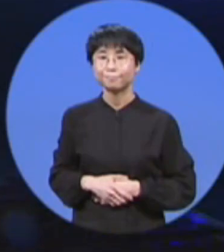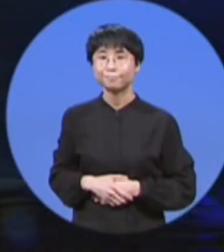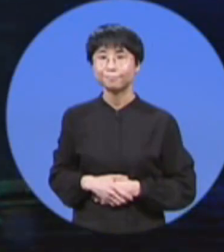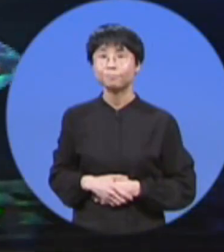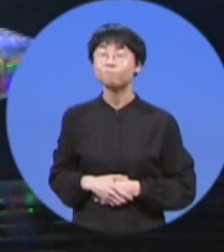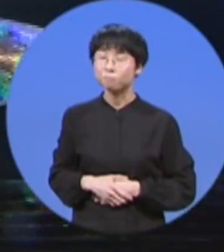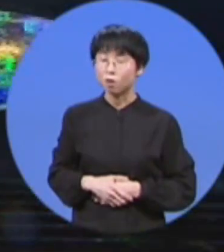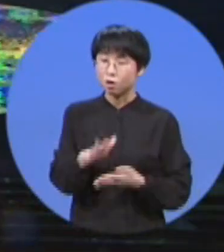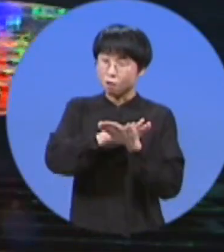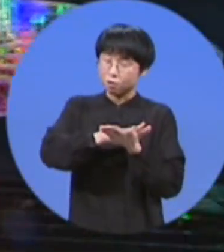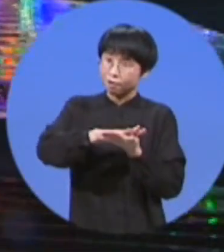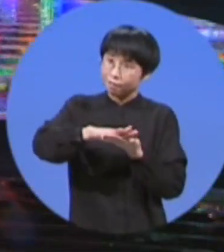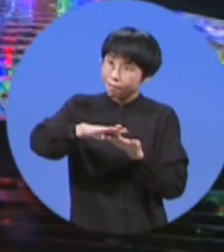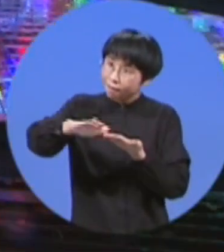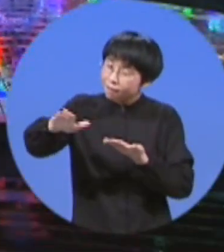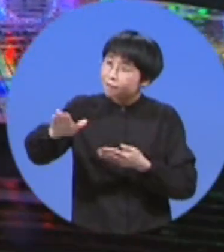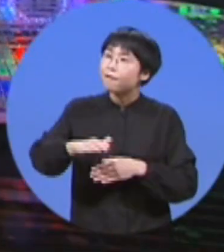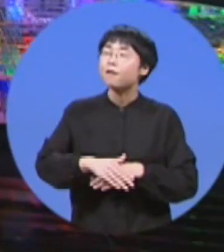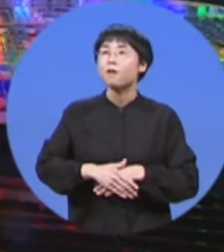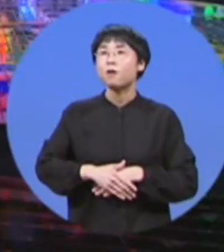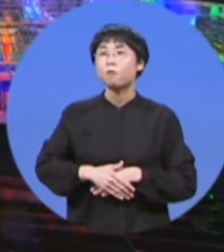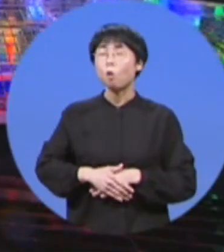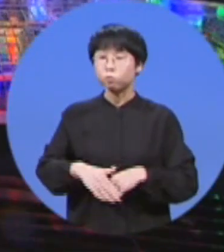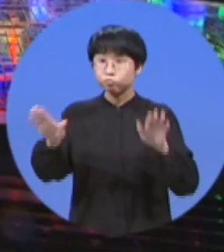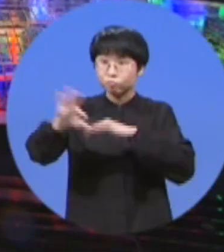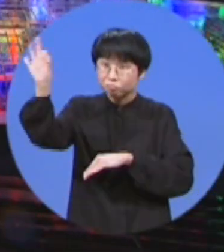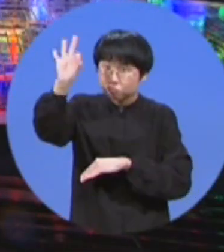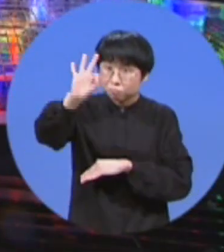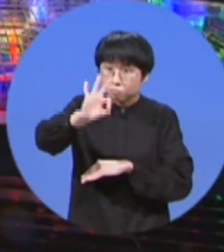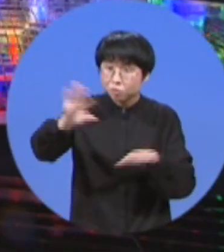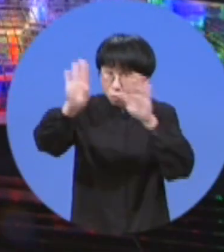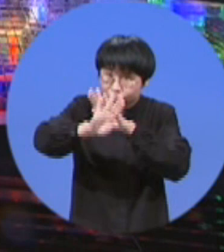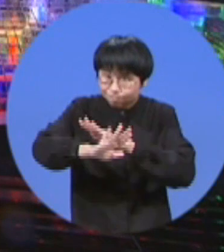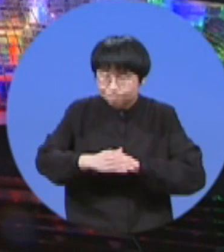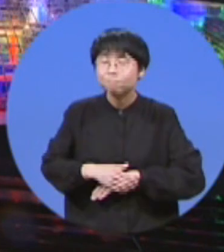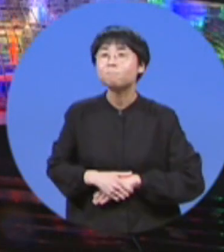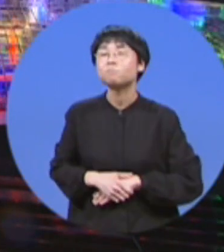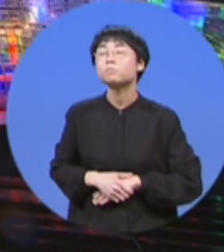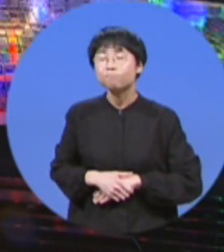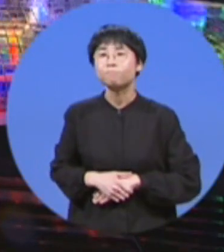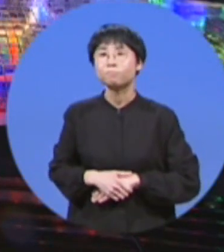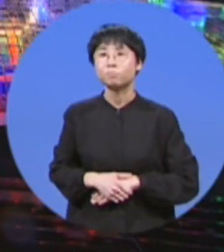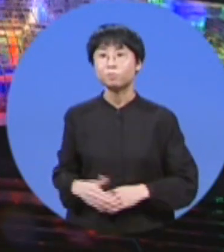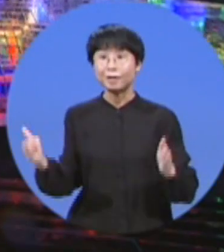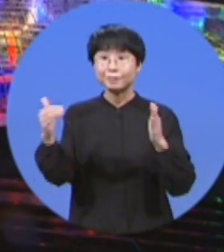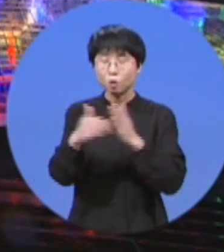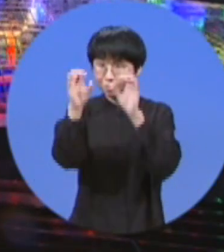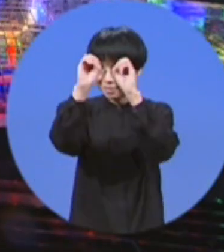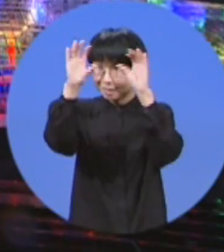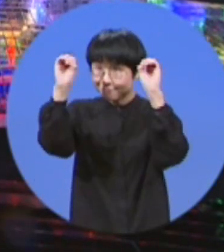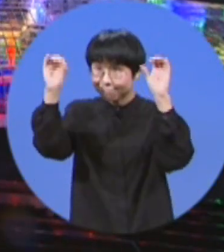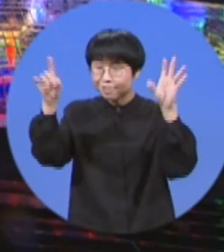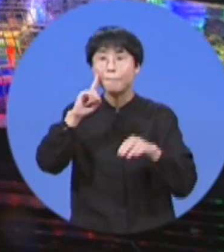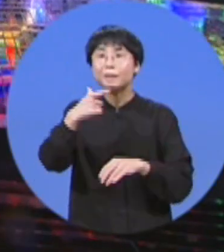いや綺麗ですね。もうすっかり日も暮れてきましたね。ということで最後はイルミネーションで